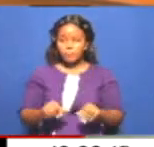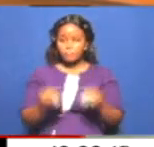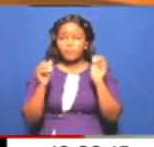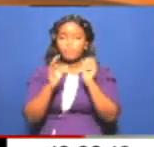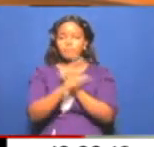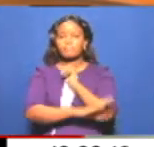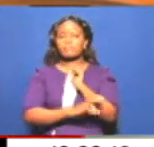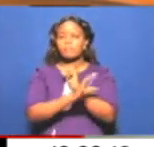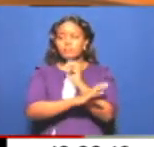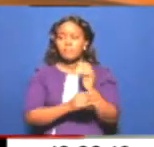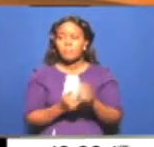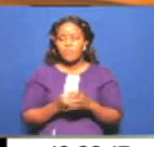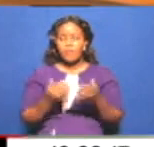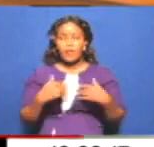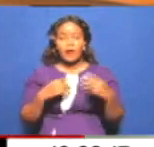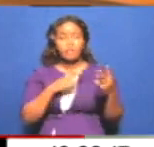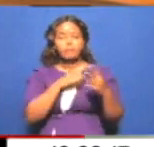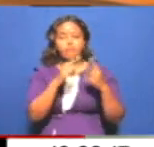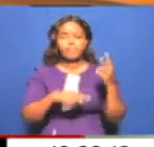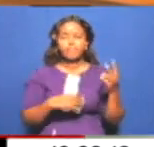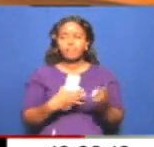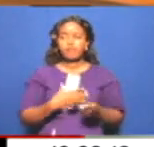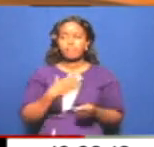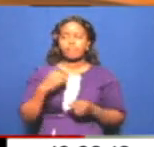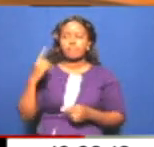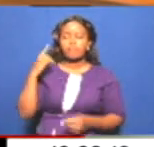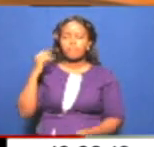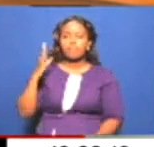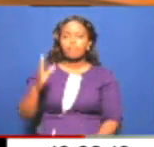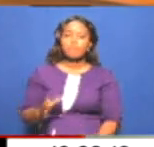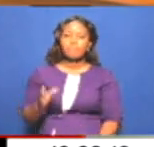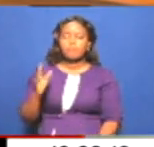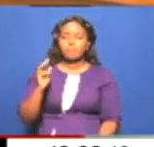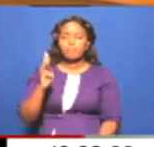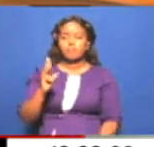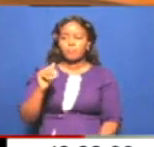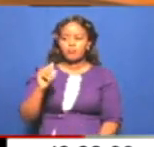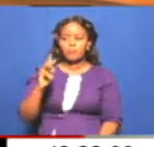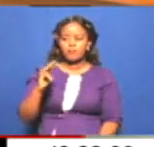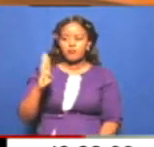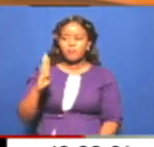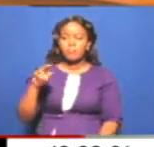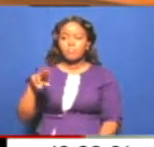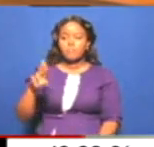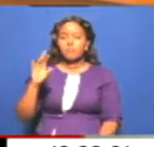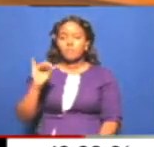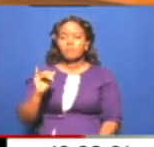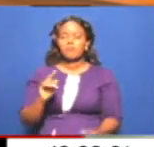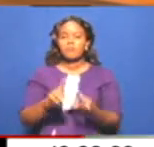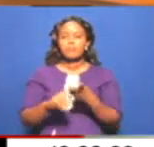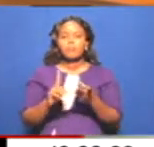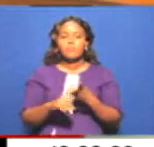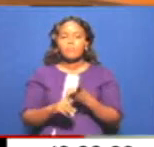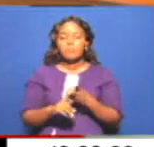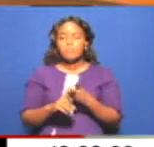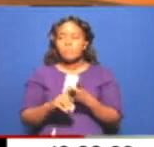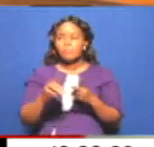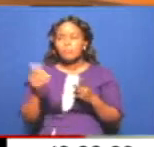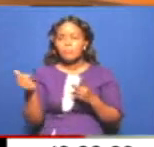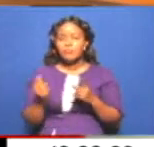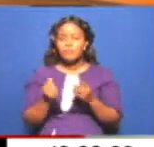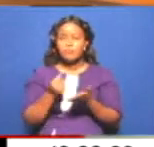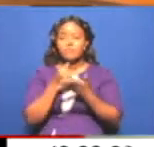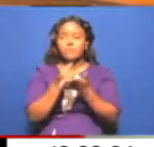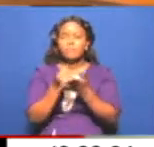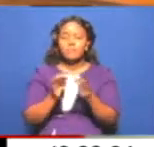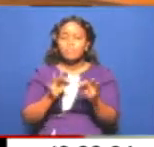ninao wageni wangu wawili, wakili Shadrack Wambui na mwanasiasa Sylvia Mulama. Watatusaidia kudadavua masuala mawili